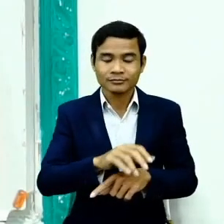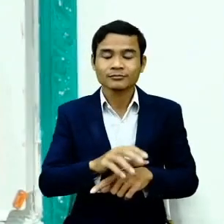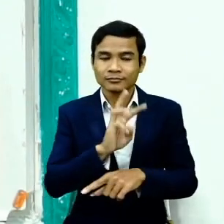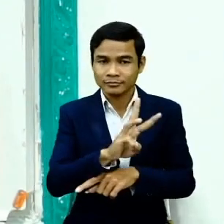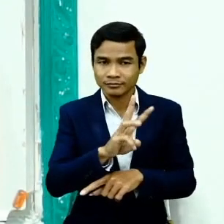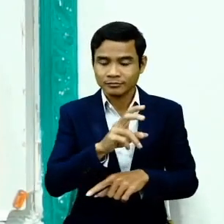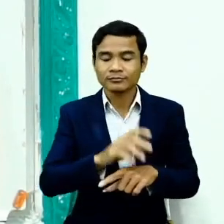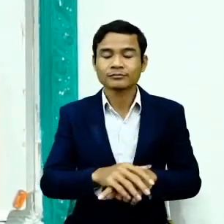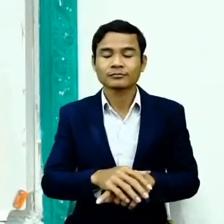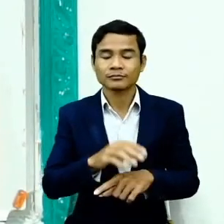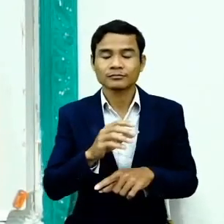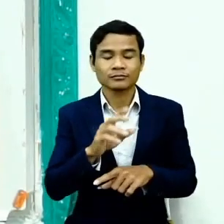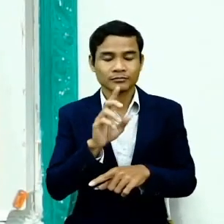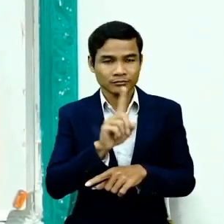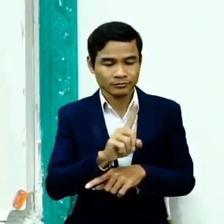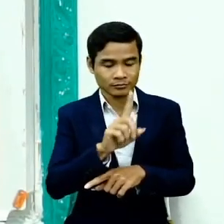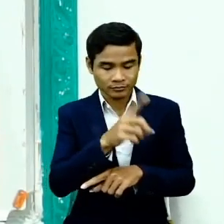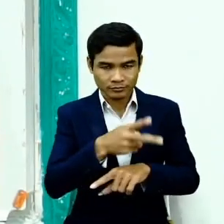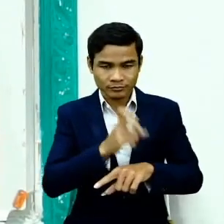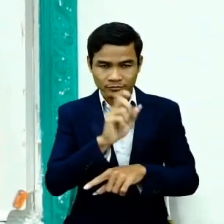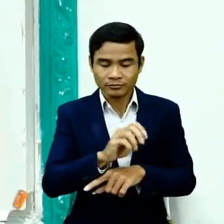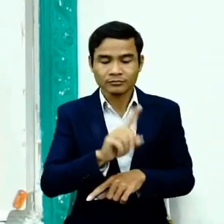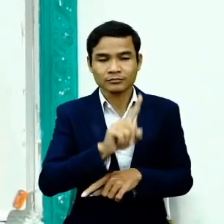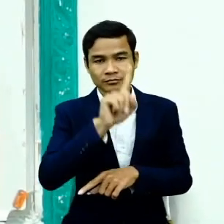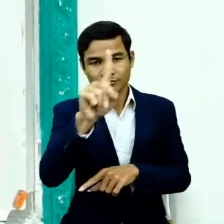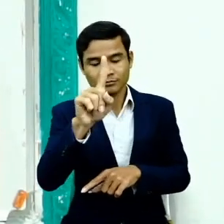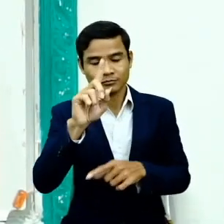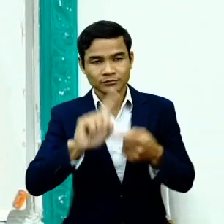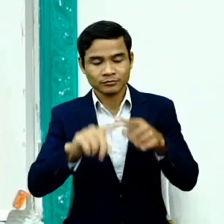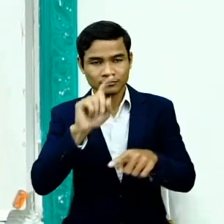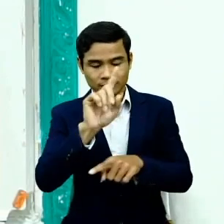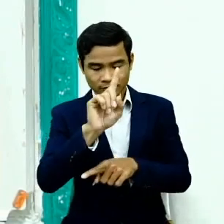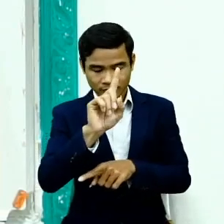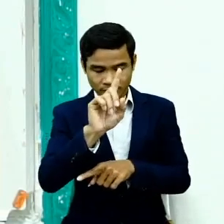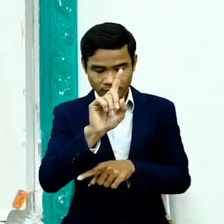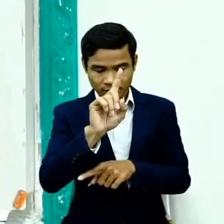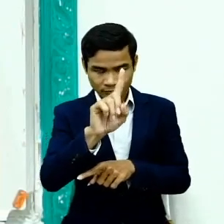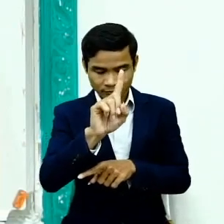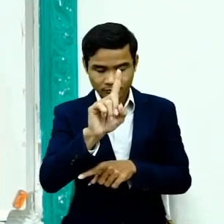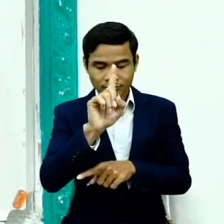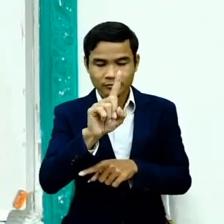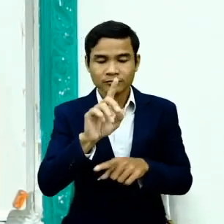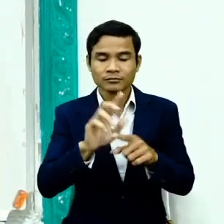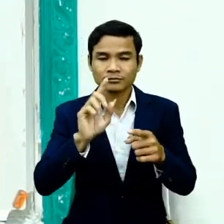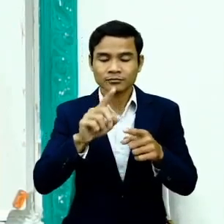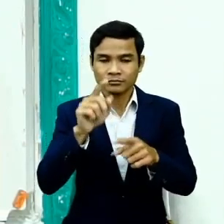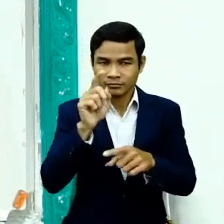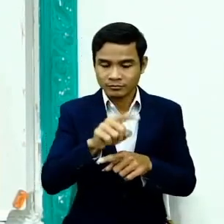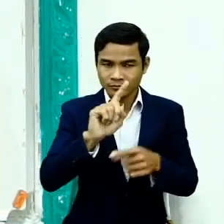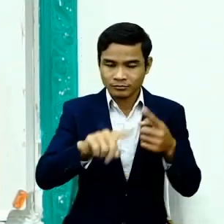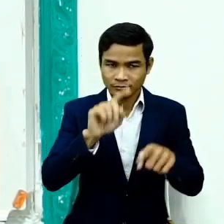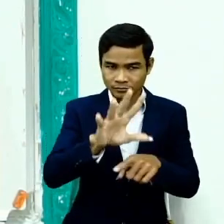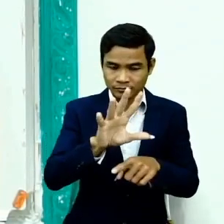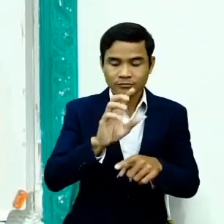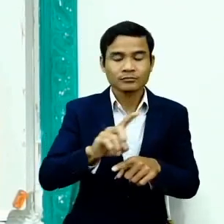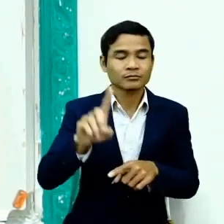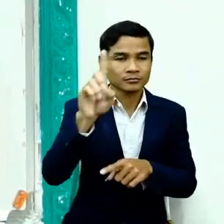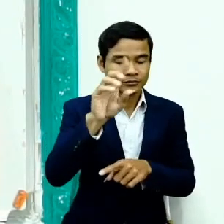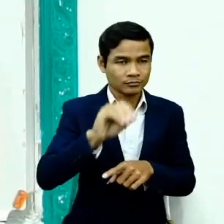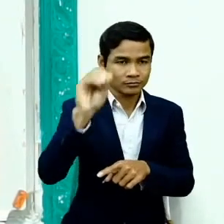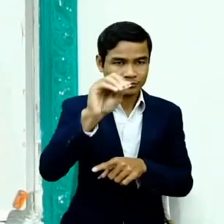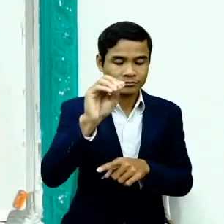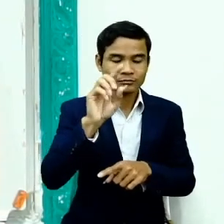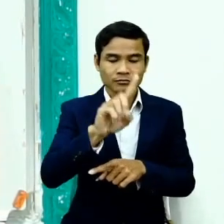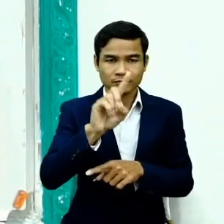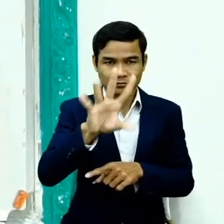nét bầy chân mùi để chạy bán vô mục tăng lơ lịch bạm ní rúi cho lịch bạm lơ quý mục tăng thẳng lơ chân dược mang chùm